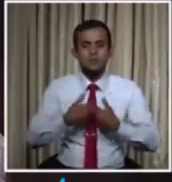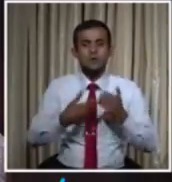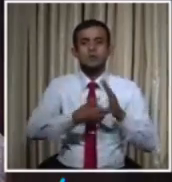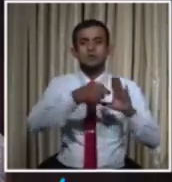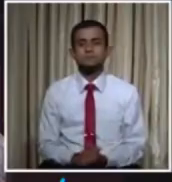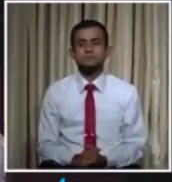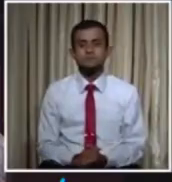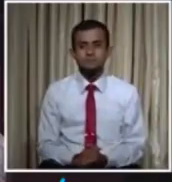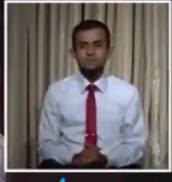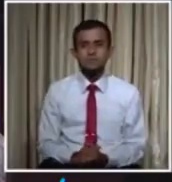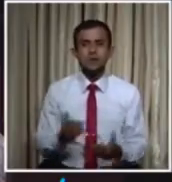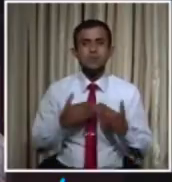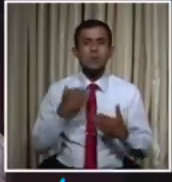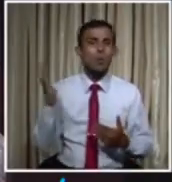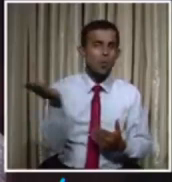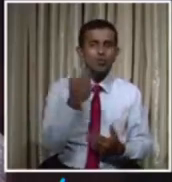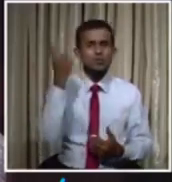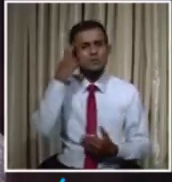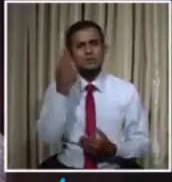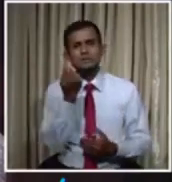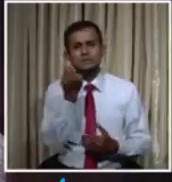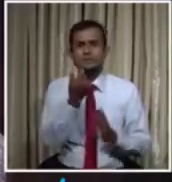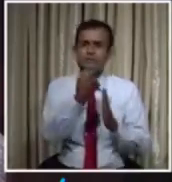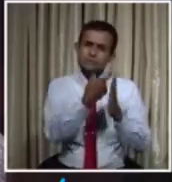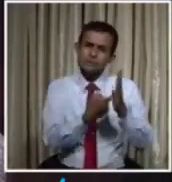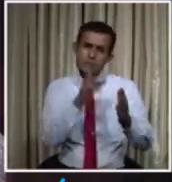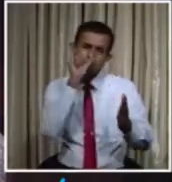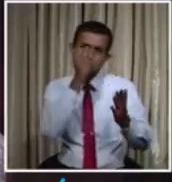මේ අවස්ථාවේ අපි හැමෝම දන්නවා විවිධ ආර්ථික න්‍යායන් දිහා බැලුවහම